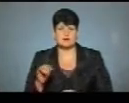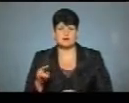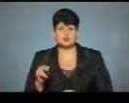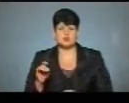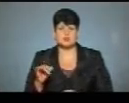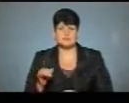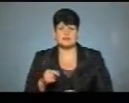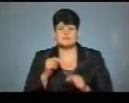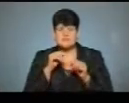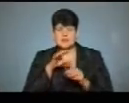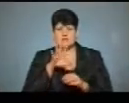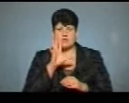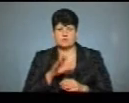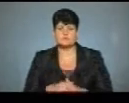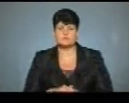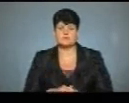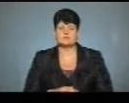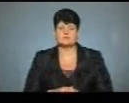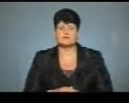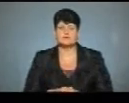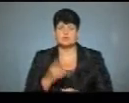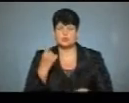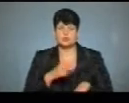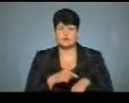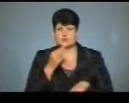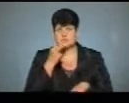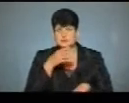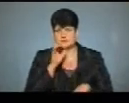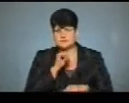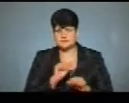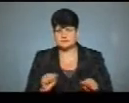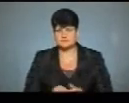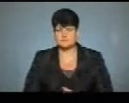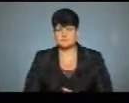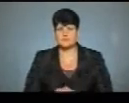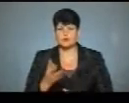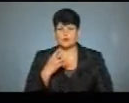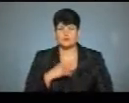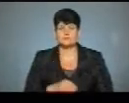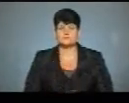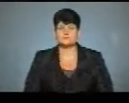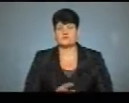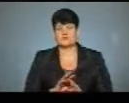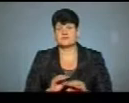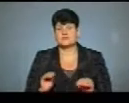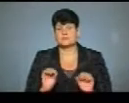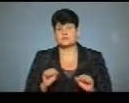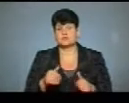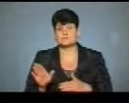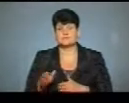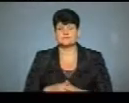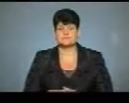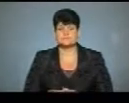Відправила там, годину не їсти і не пити. Повтарю. Все, почитаю.